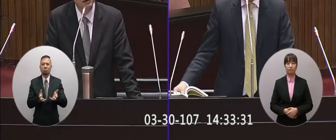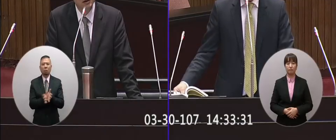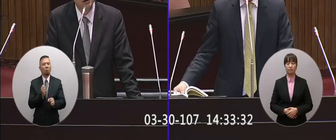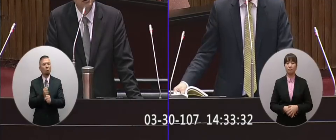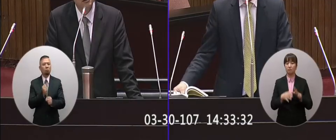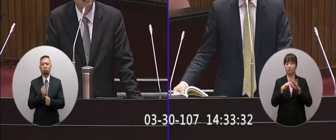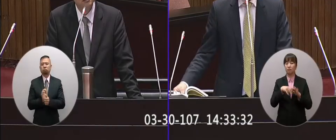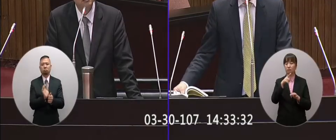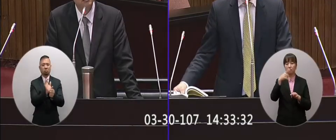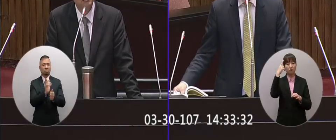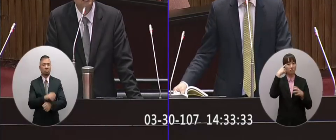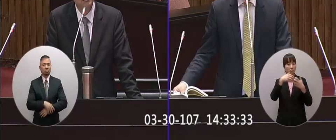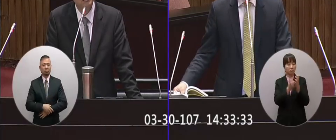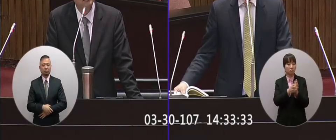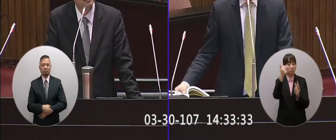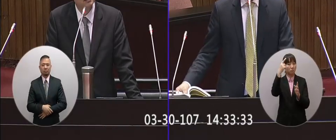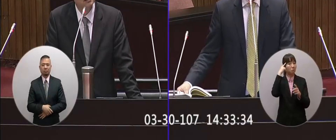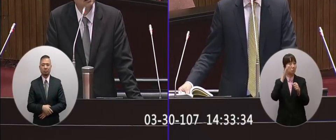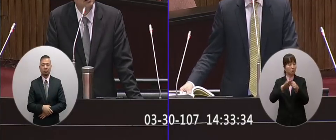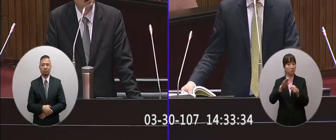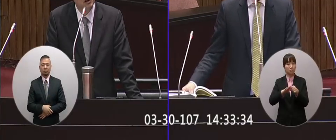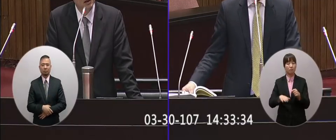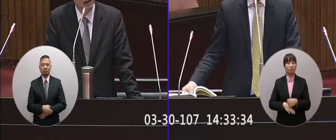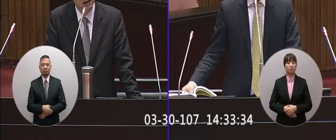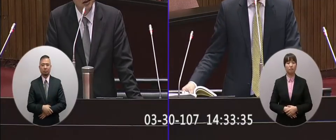哈。 所以您对于部长的表现是满意的？